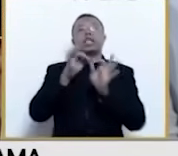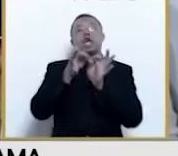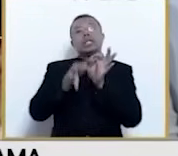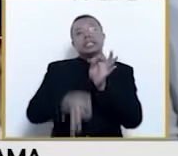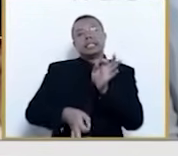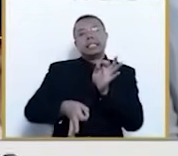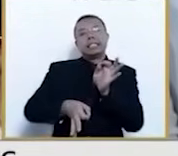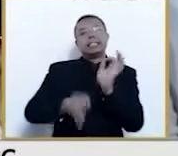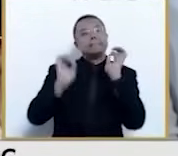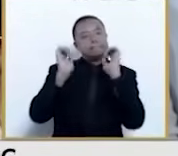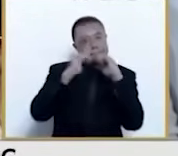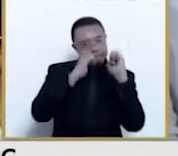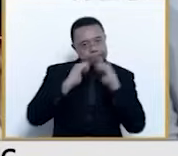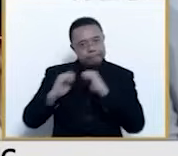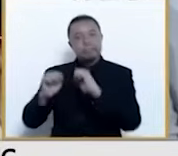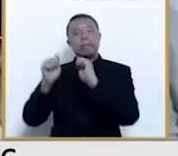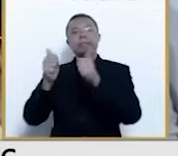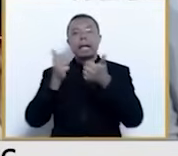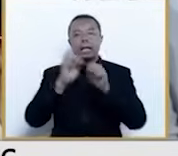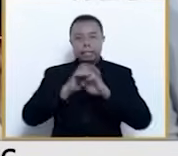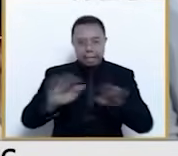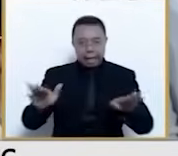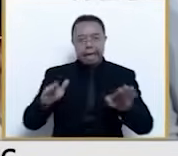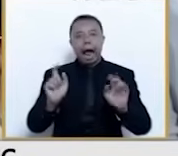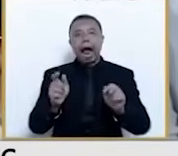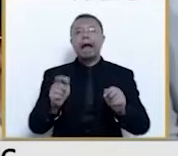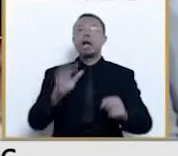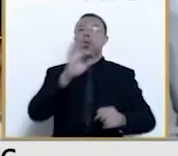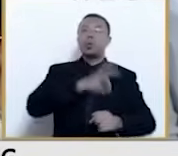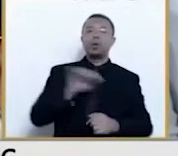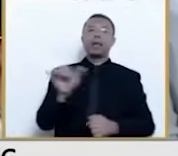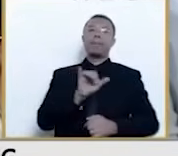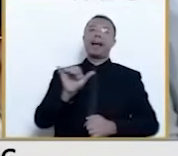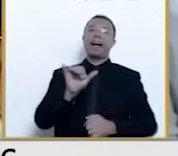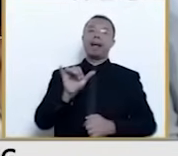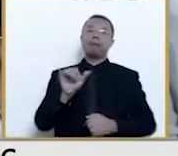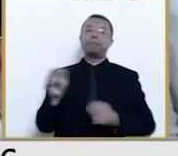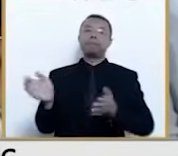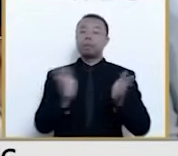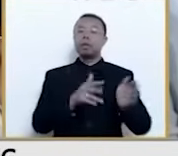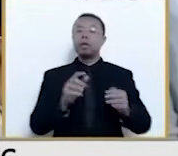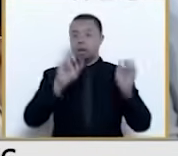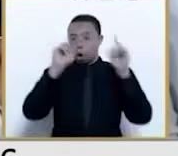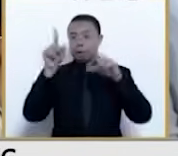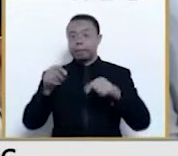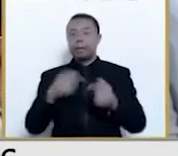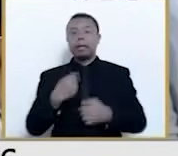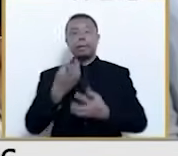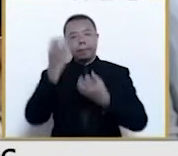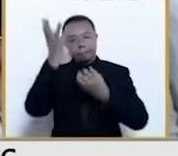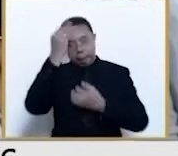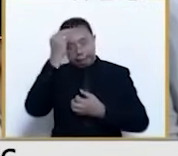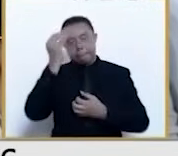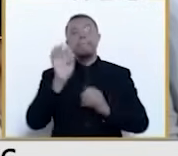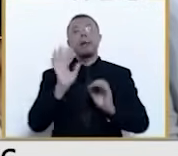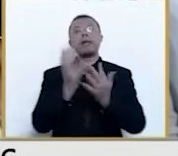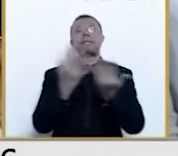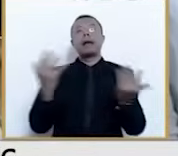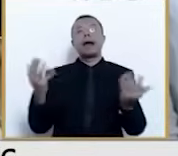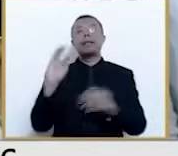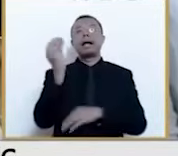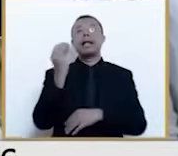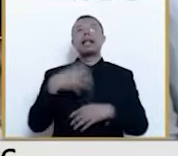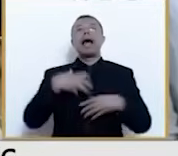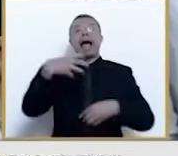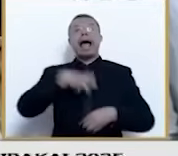temu dan akan bisa diselesaikan, ada win-win solution. Nah, dalam konteks ini kami sadar masih banyak warga Jakarta yang belum